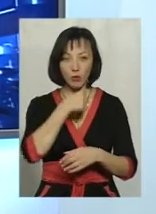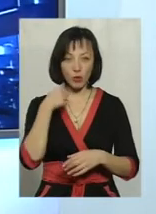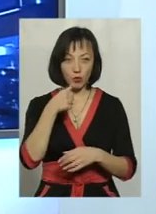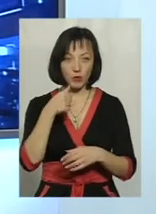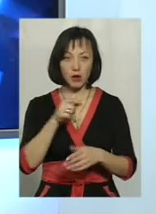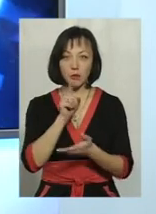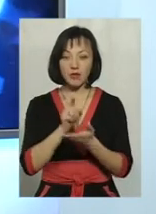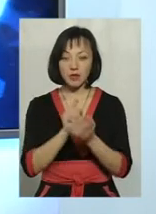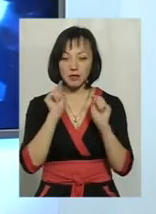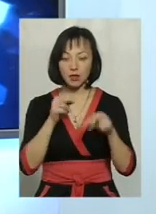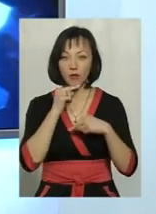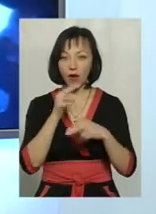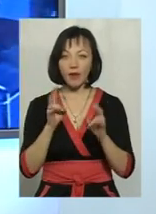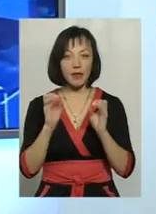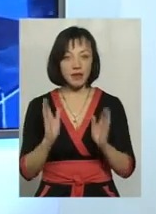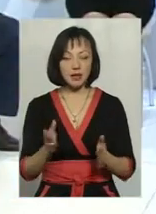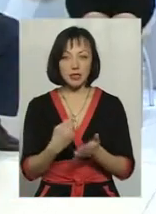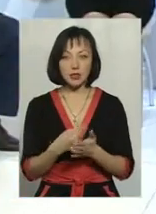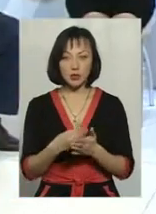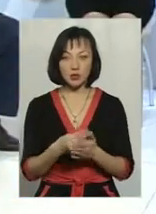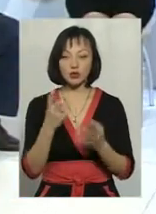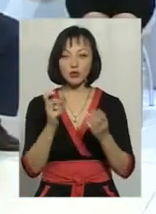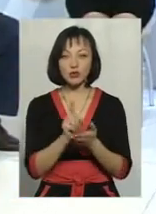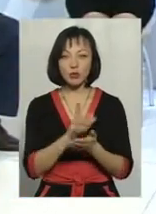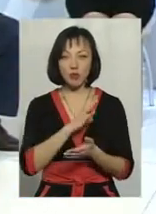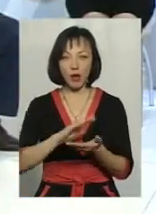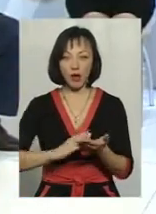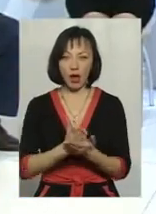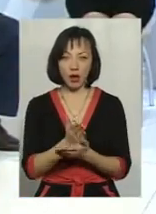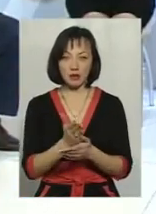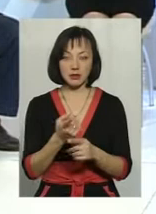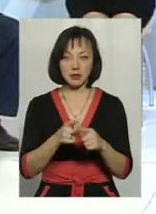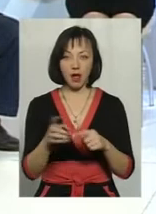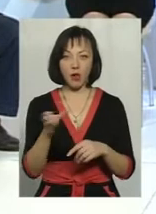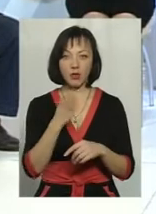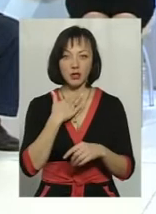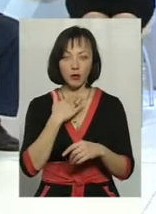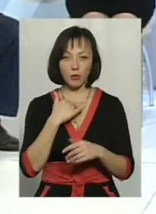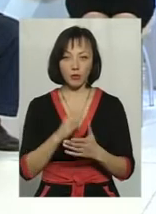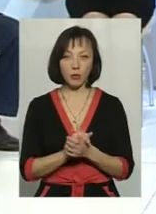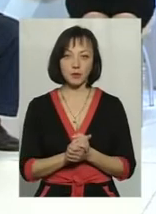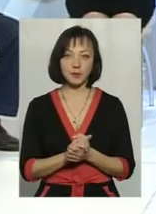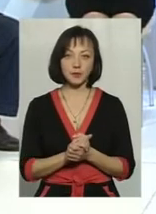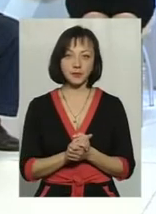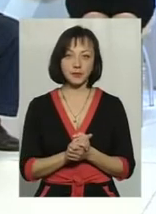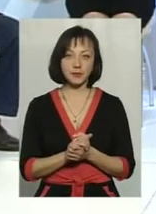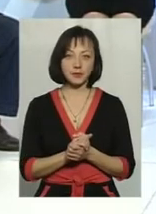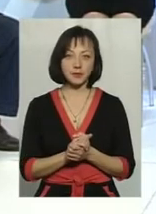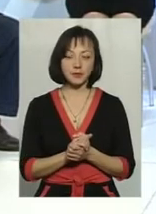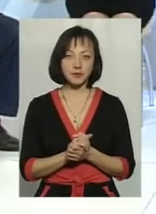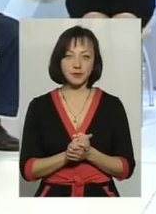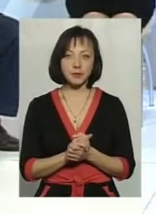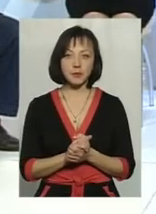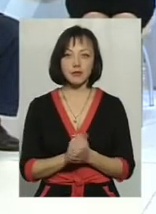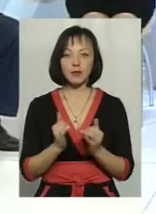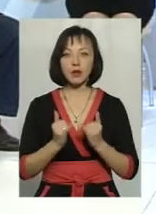вона теж повинна звертати увагу не тільки на ціну, але щоб була і якісна цей алкогольний напій в магазинах. Дякую, пані Тетяно.